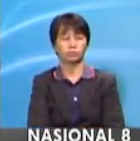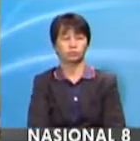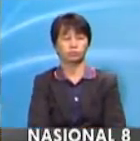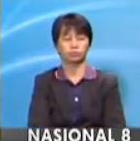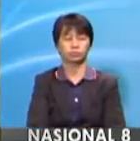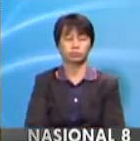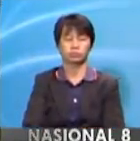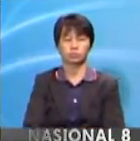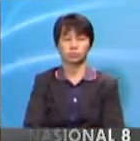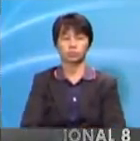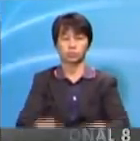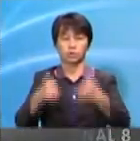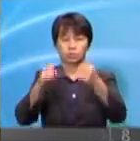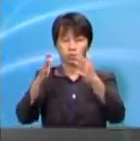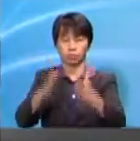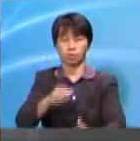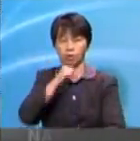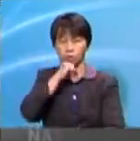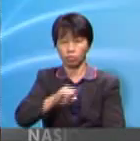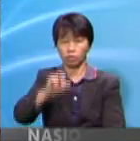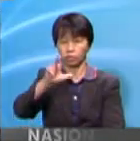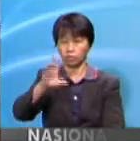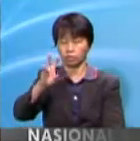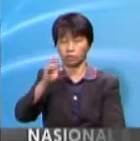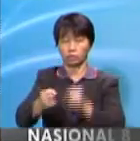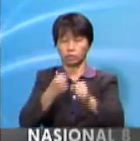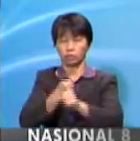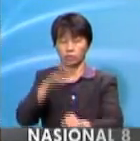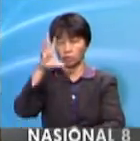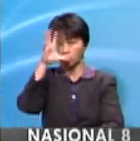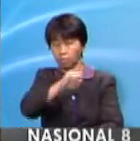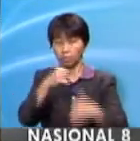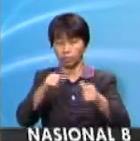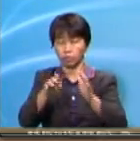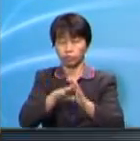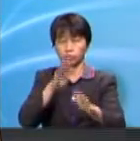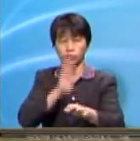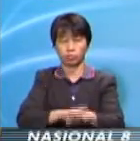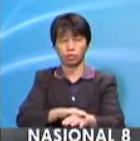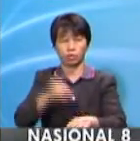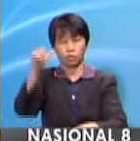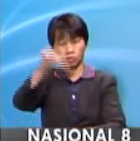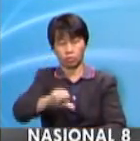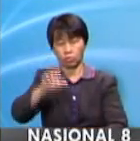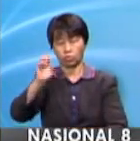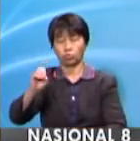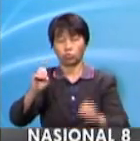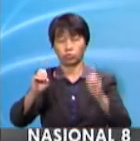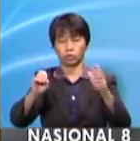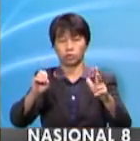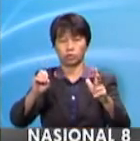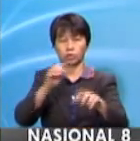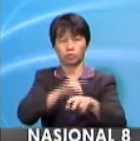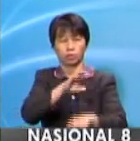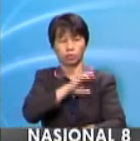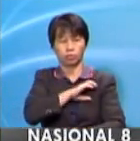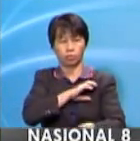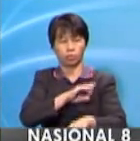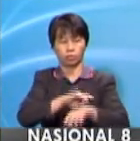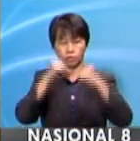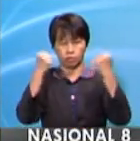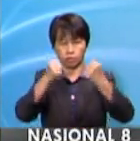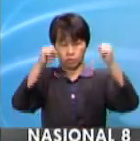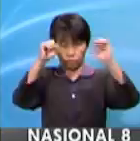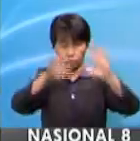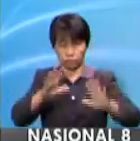sendiri pemain berusia 37 tahun yang terlepas aksi ketika skuad badak tewas 03 kepada pdrm di stadium Shah